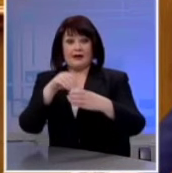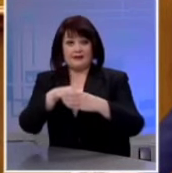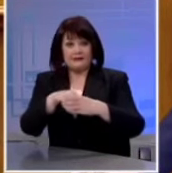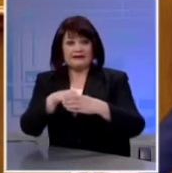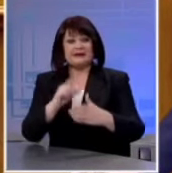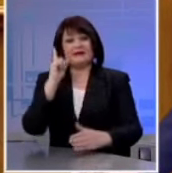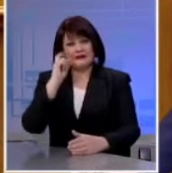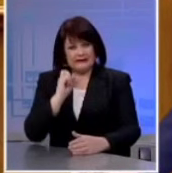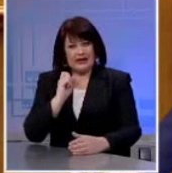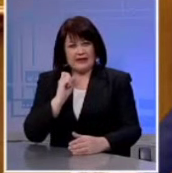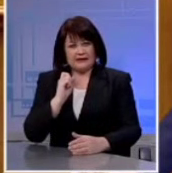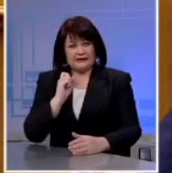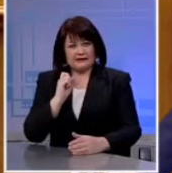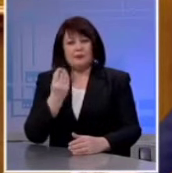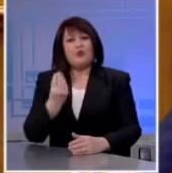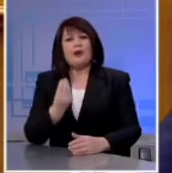όπως γνωρίζετε πάρα πολύ καλά,